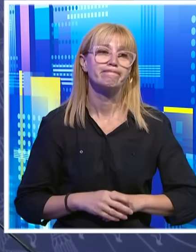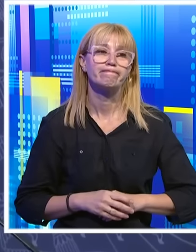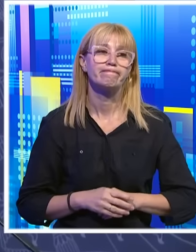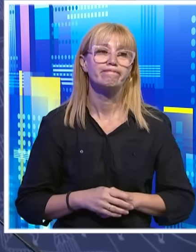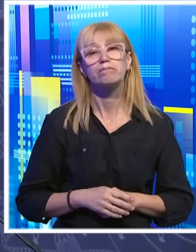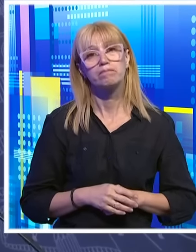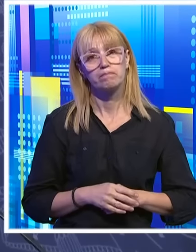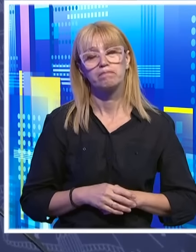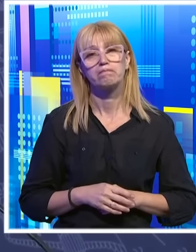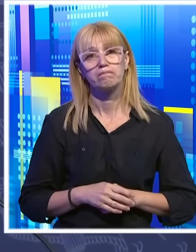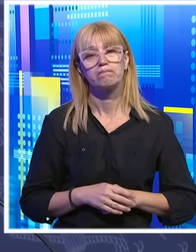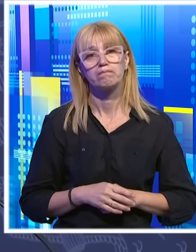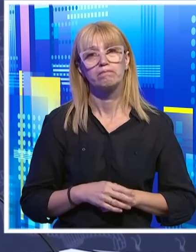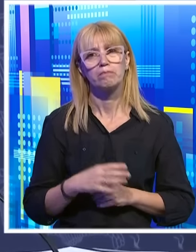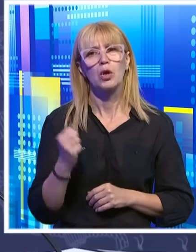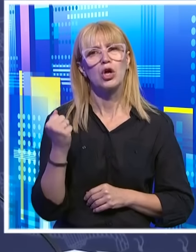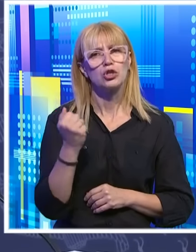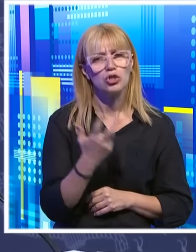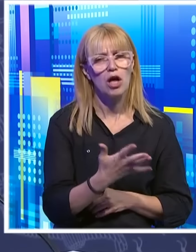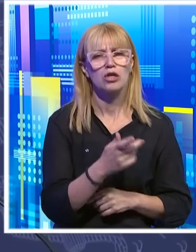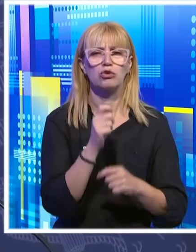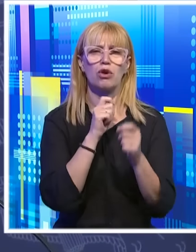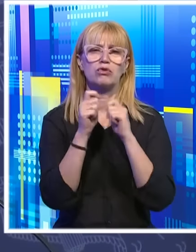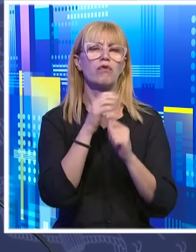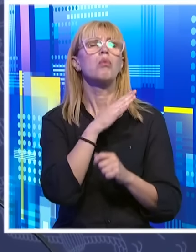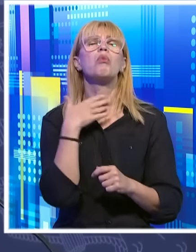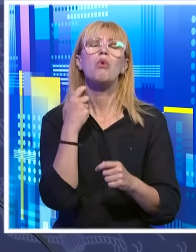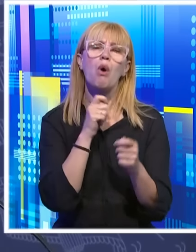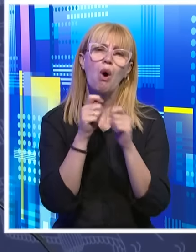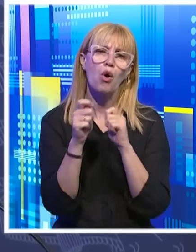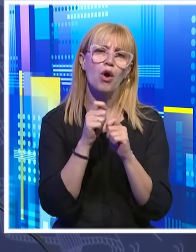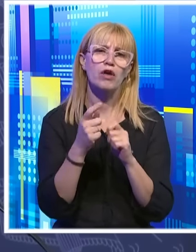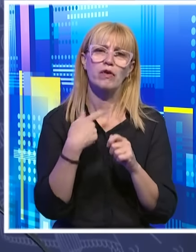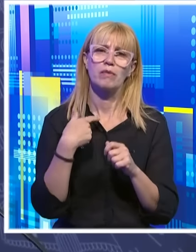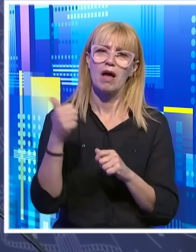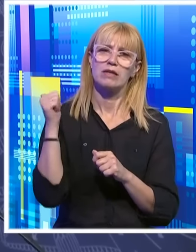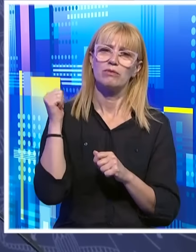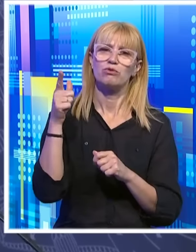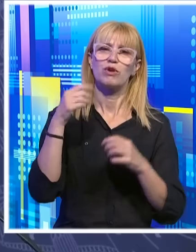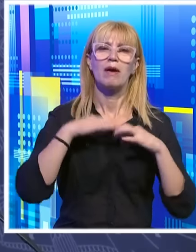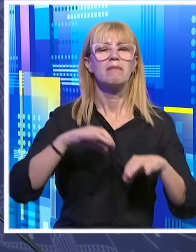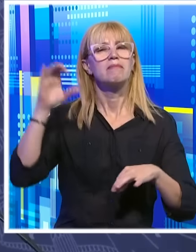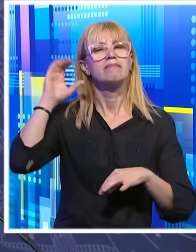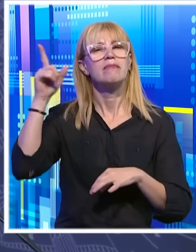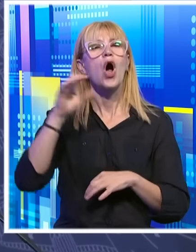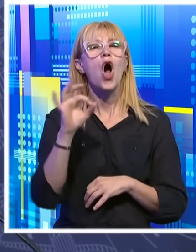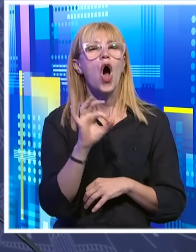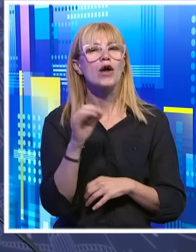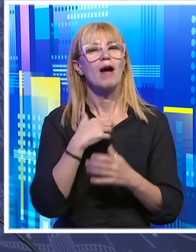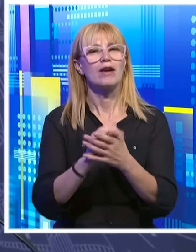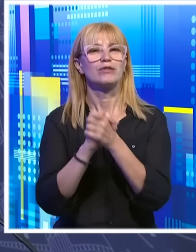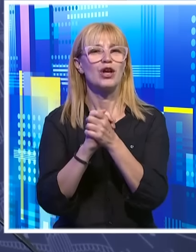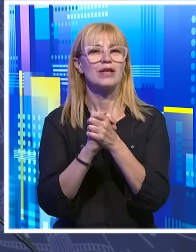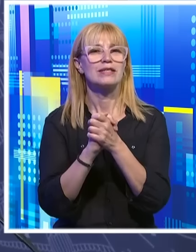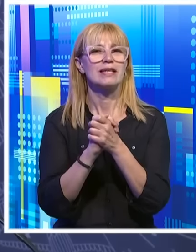mi mnogo i često razgovaramo. Ja sam sinoć predsednik premijeru Orbanu čestitao odmah pošto su Mađari dali